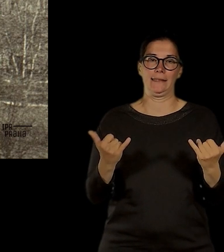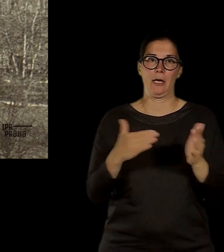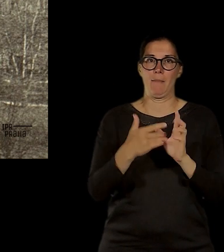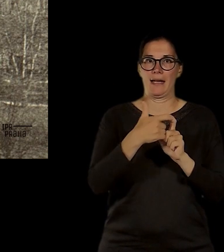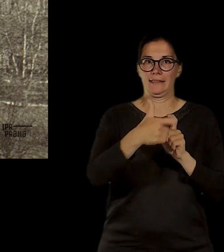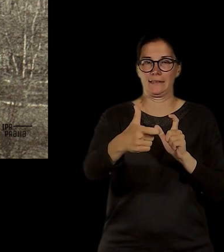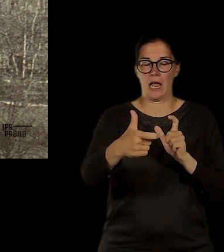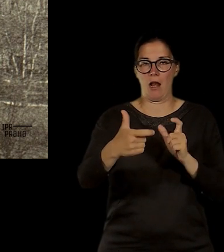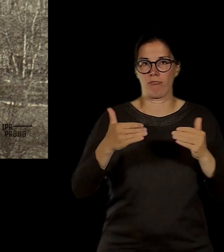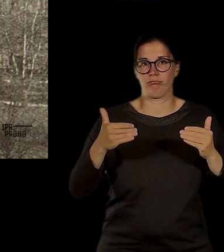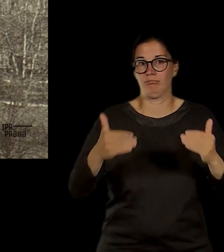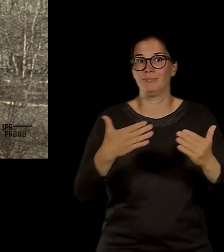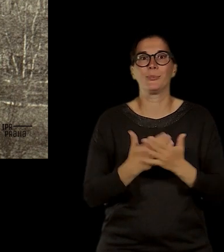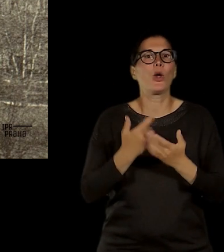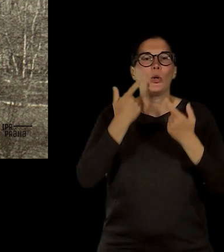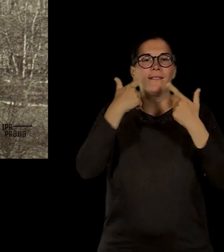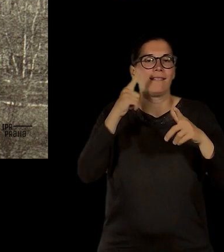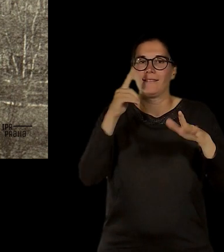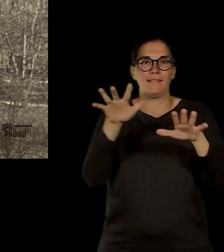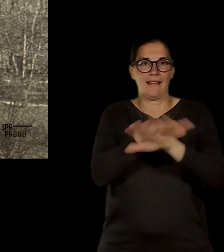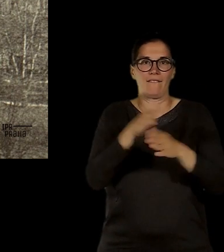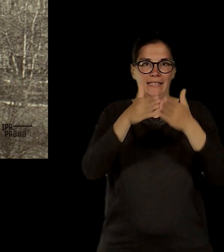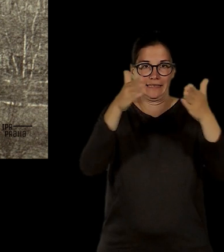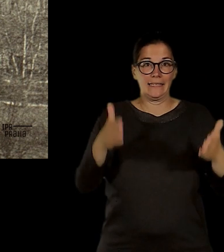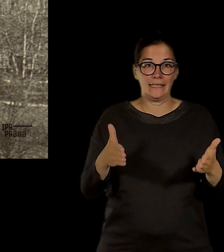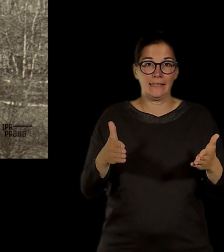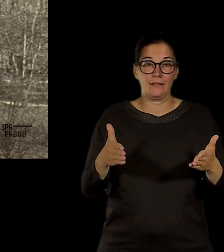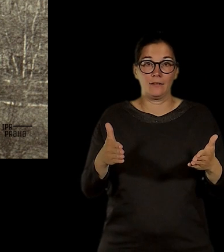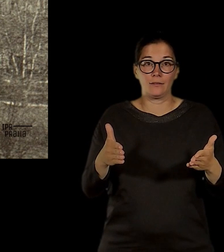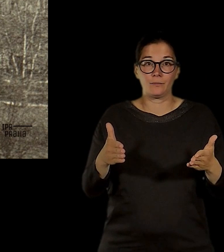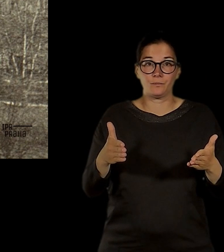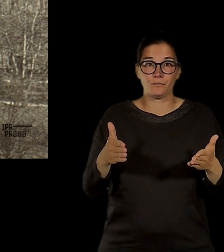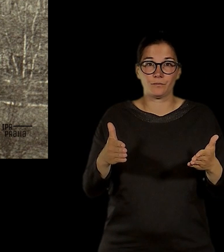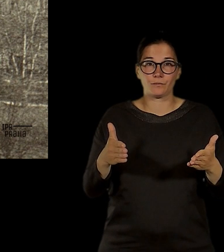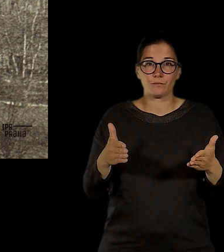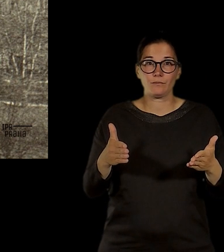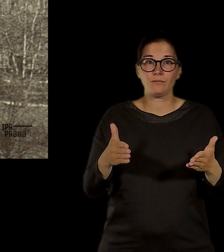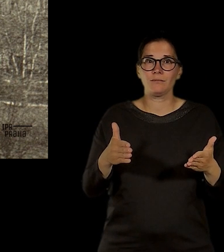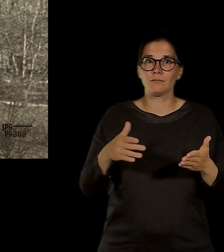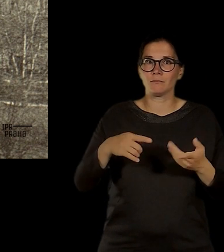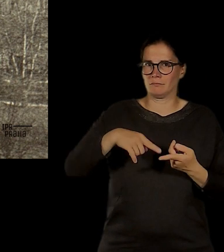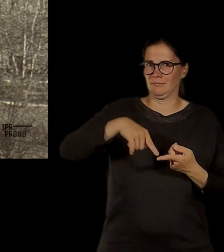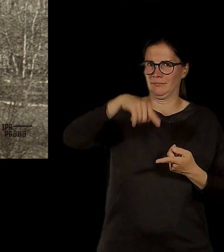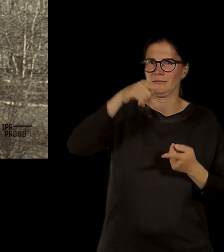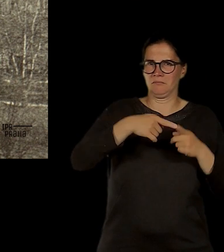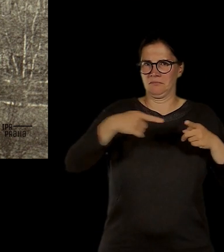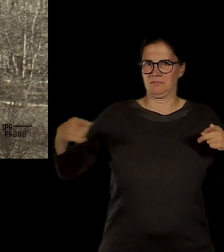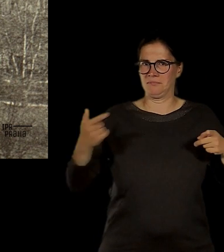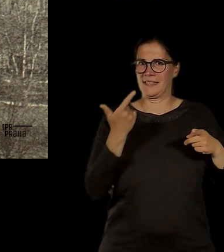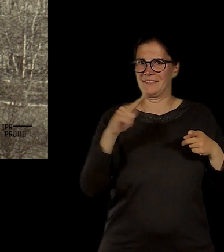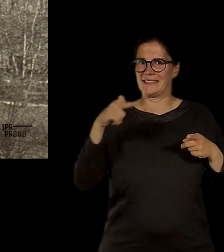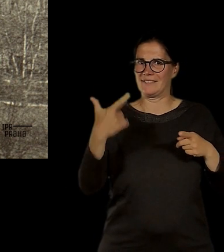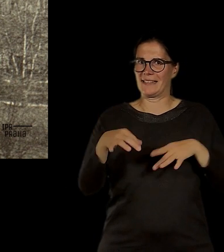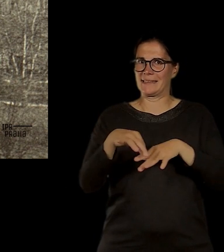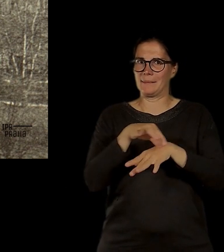Takže z Fantovy budovy jsme moc neviděli. Což ani u budovy, která má 220 metrů na dílku, v podstatě ani